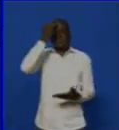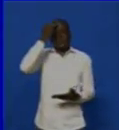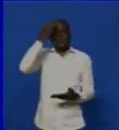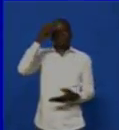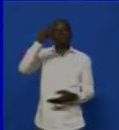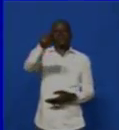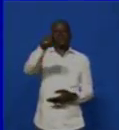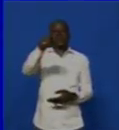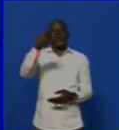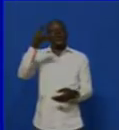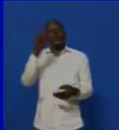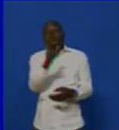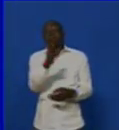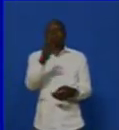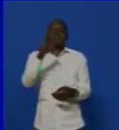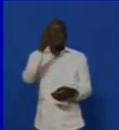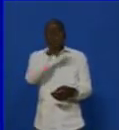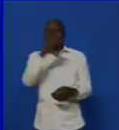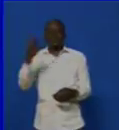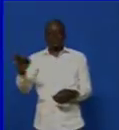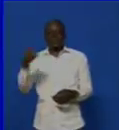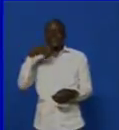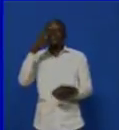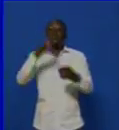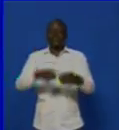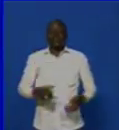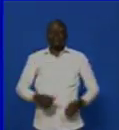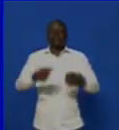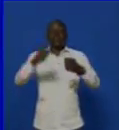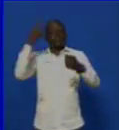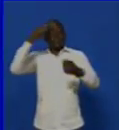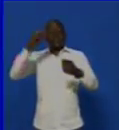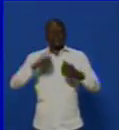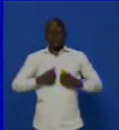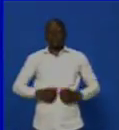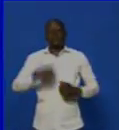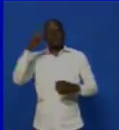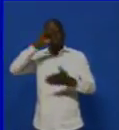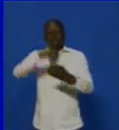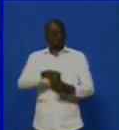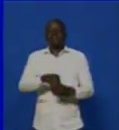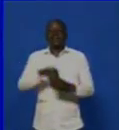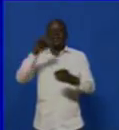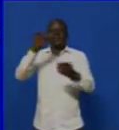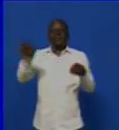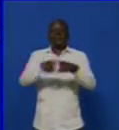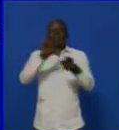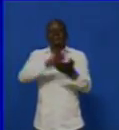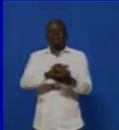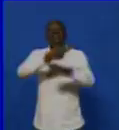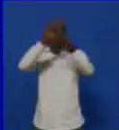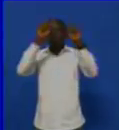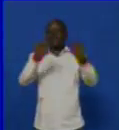soupçonnent des Burkinabés qui seraient complices ou auteurs dans ces attaques. Dans un tel scénario, se questionne